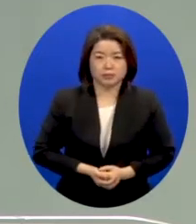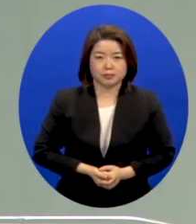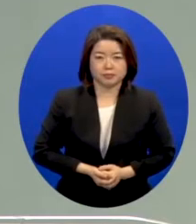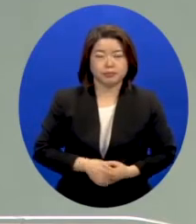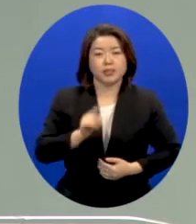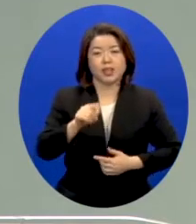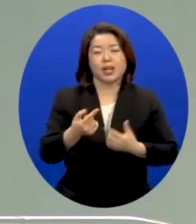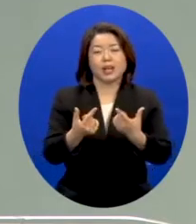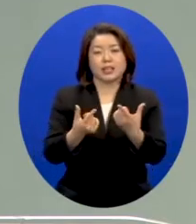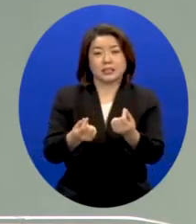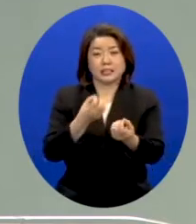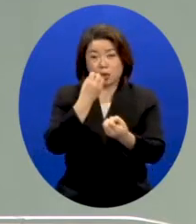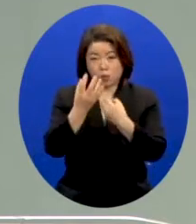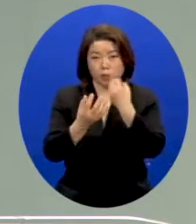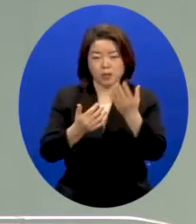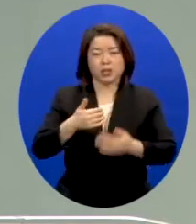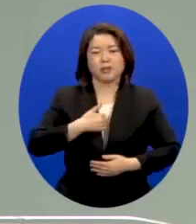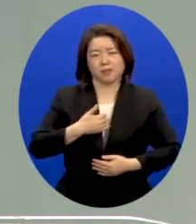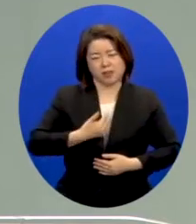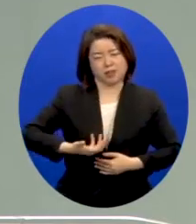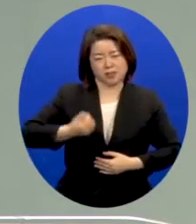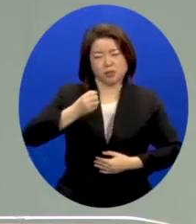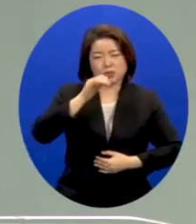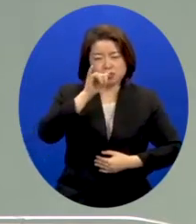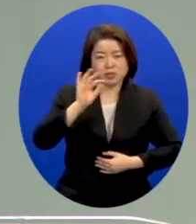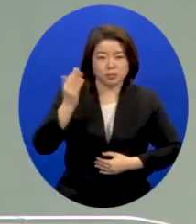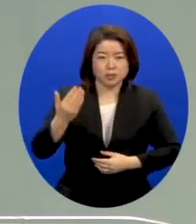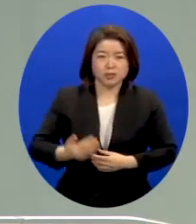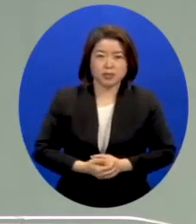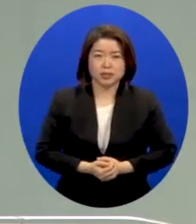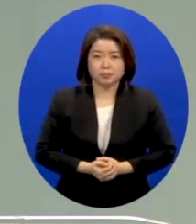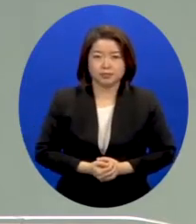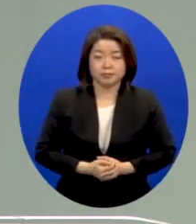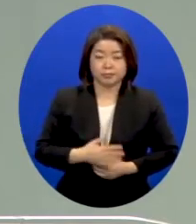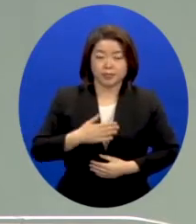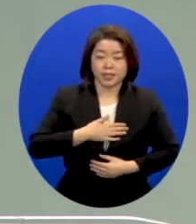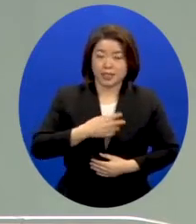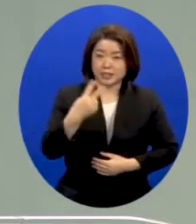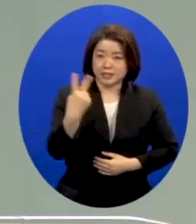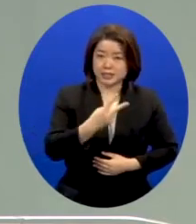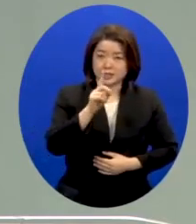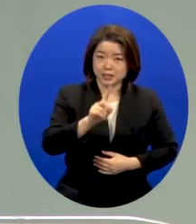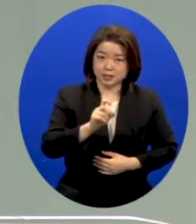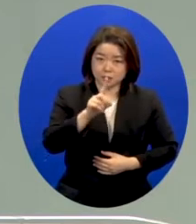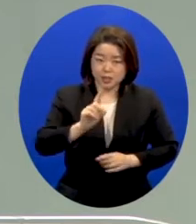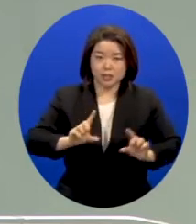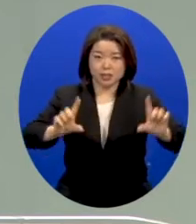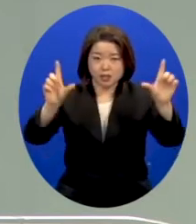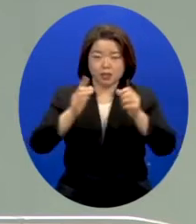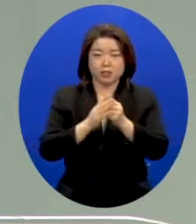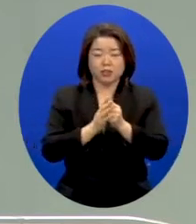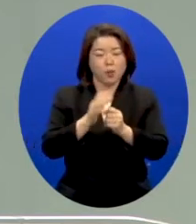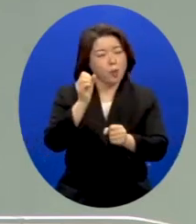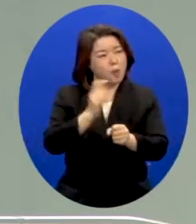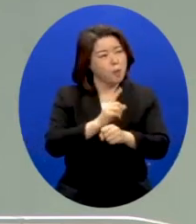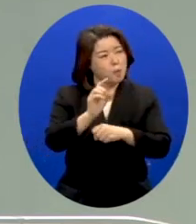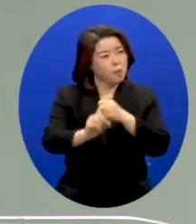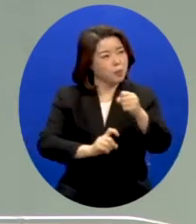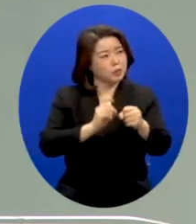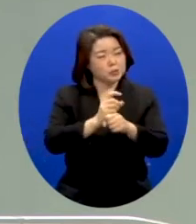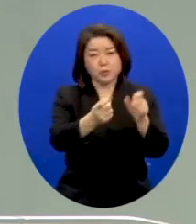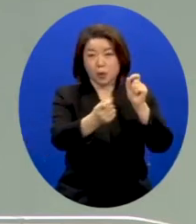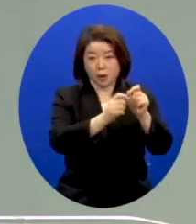이런 고백이 우리에게 있어야 합니다 저는 2011년 벌써 한 10년 가까워